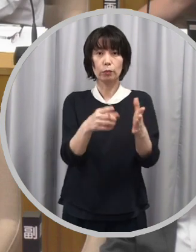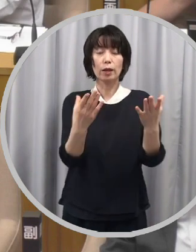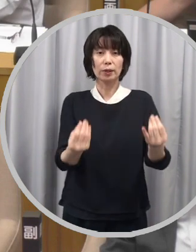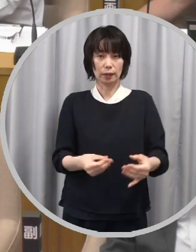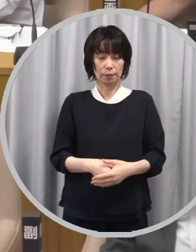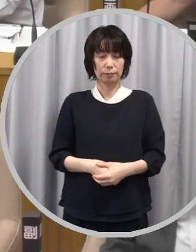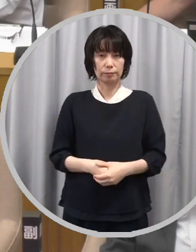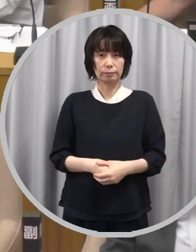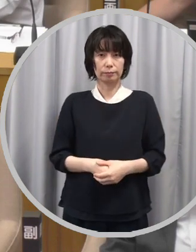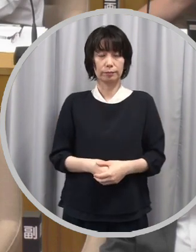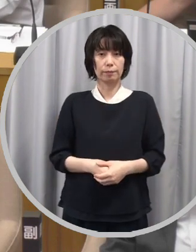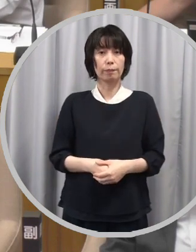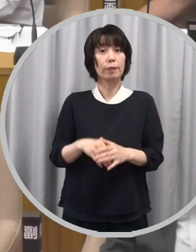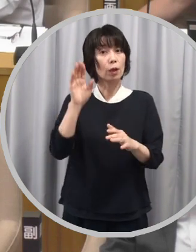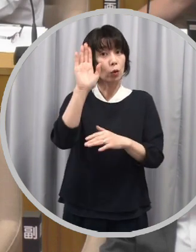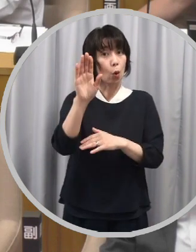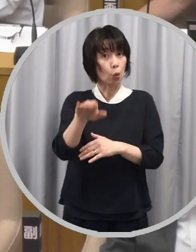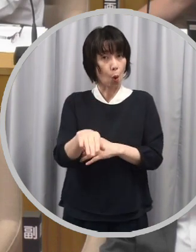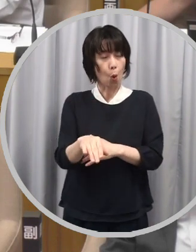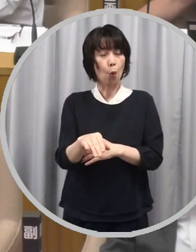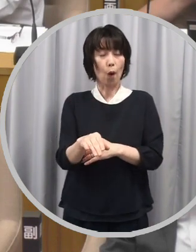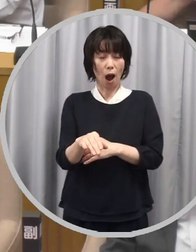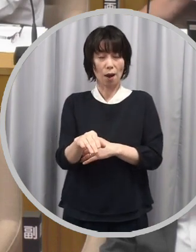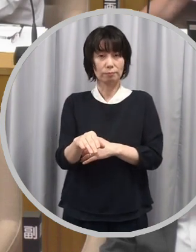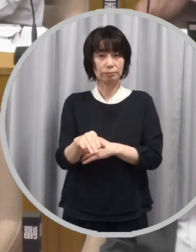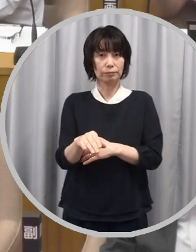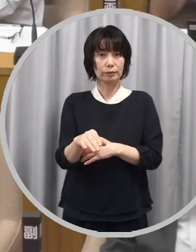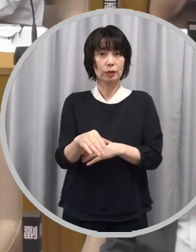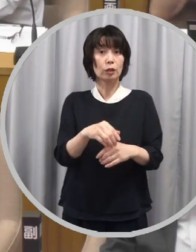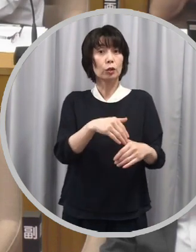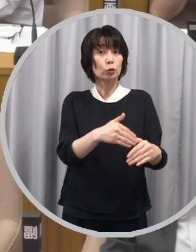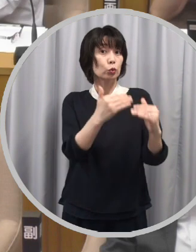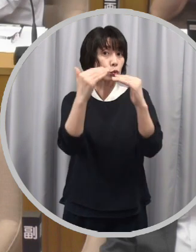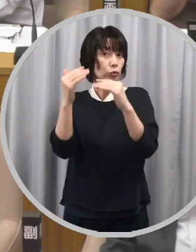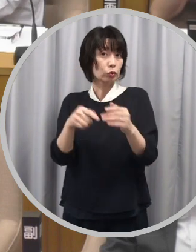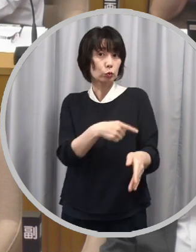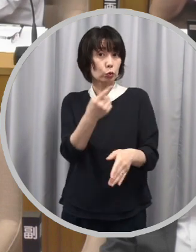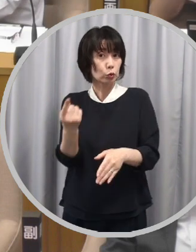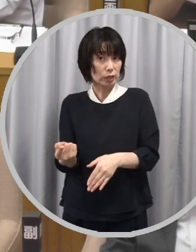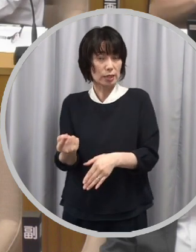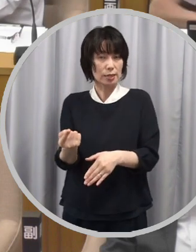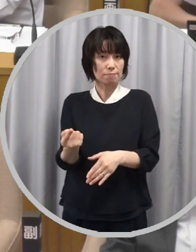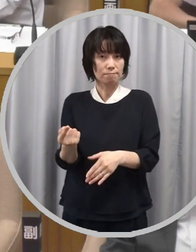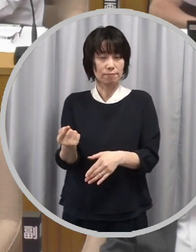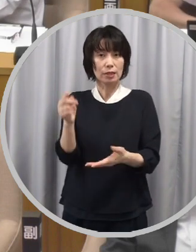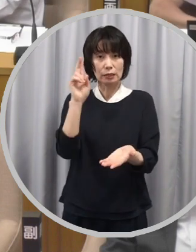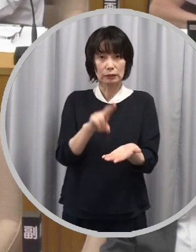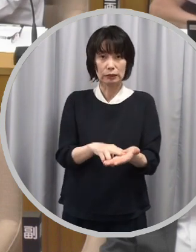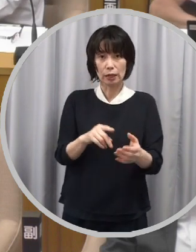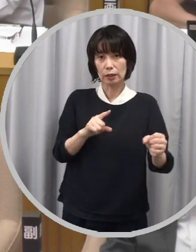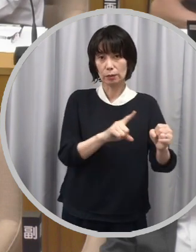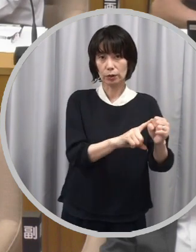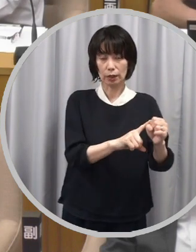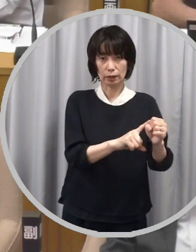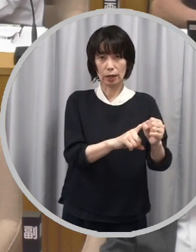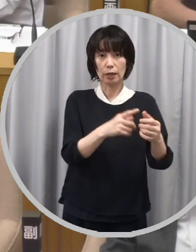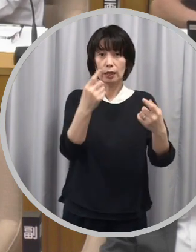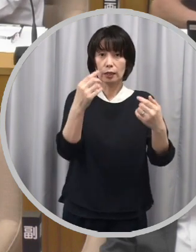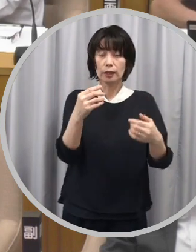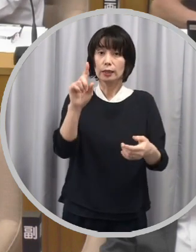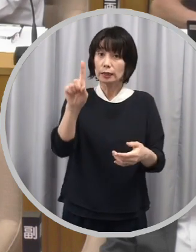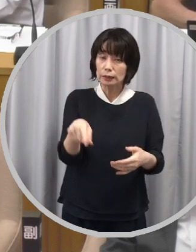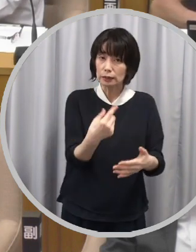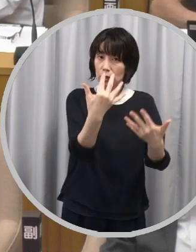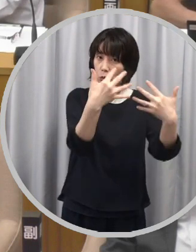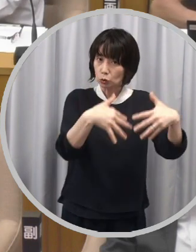ります。今後につきましては、次のステップである促進区域の指定に向けて、自然的条件が適